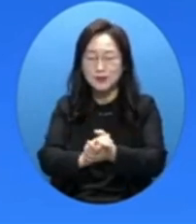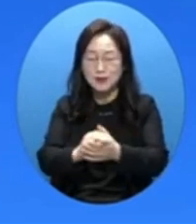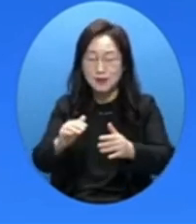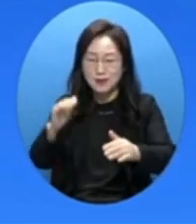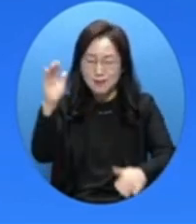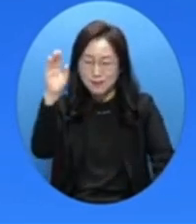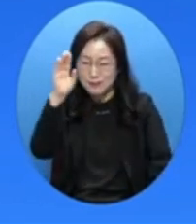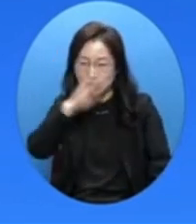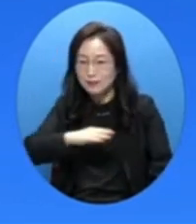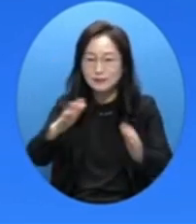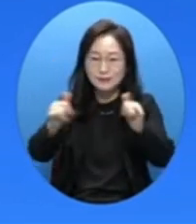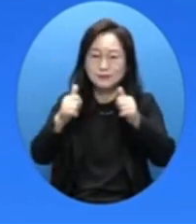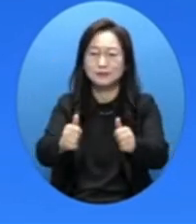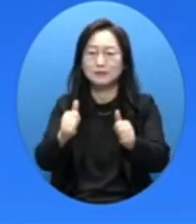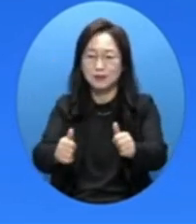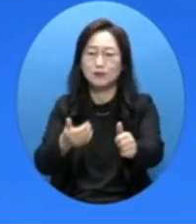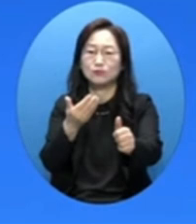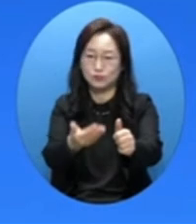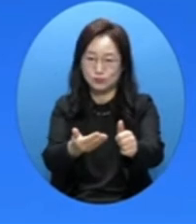악인들은 심판하실 것입니다.